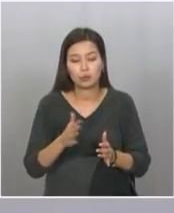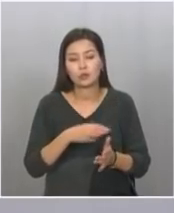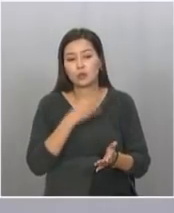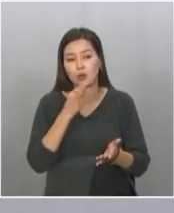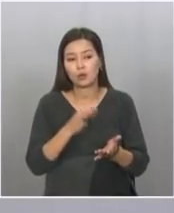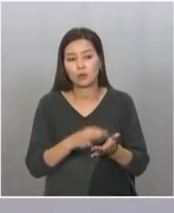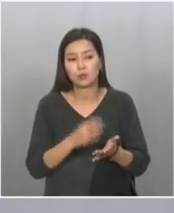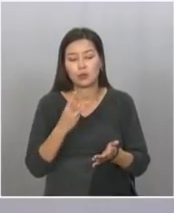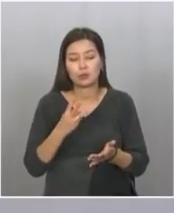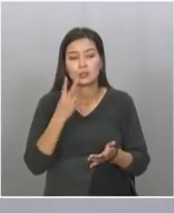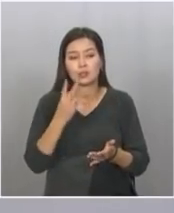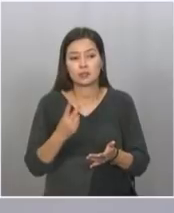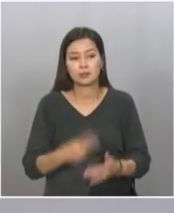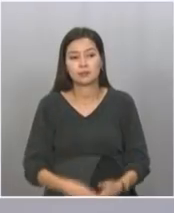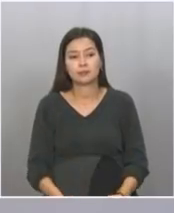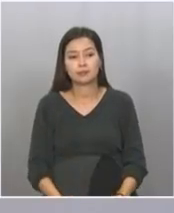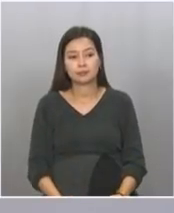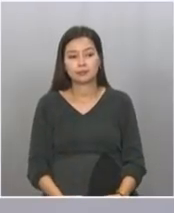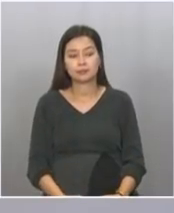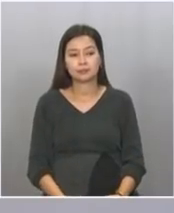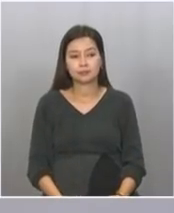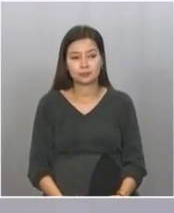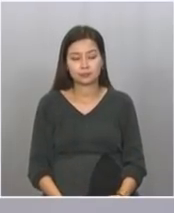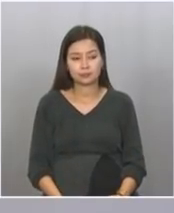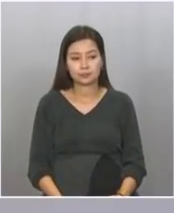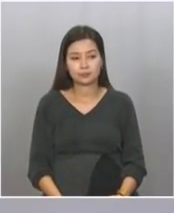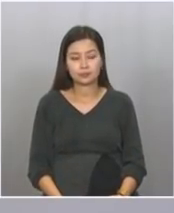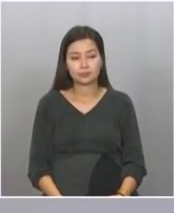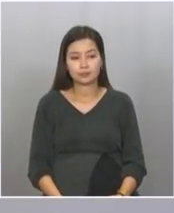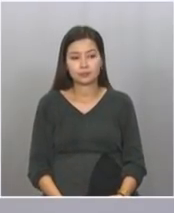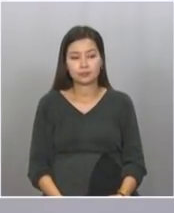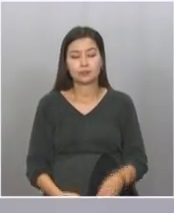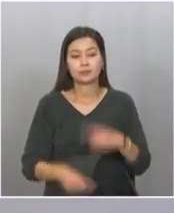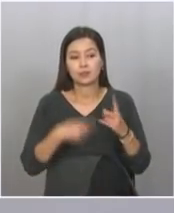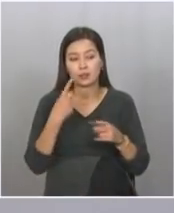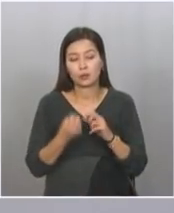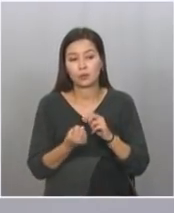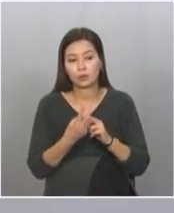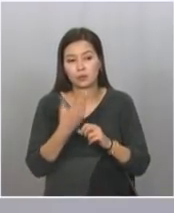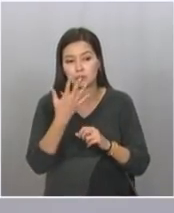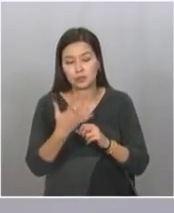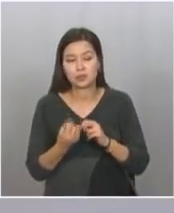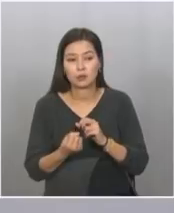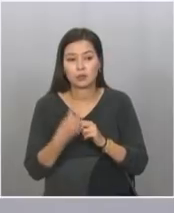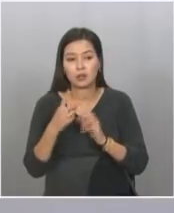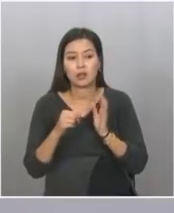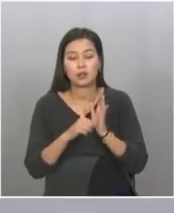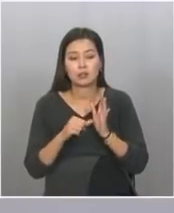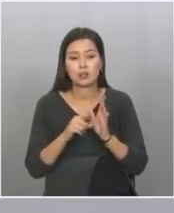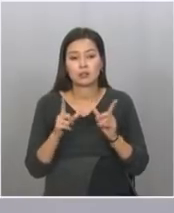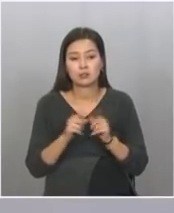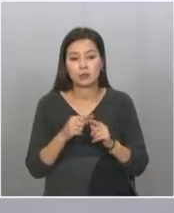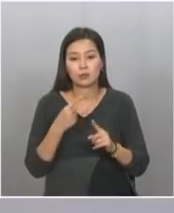Жауабы 3-тен 2. Келесі, 12-ден 5 пен 12-ден 6-ның